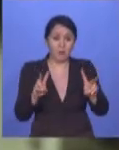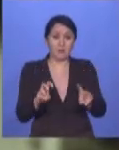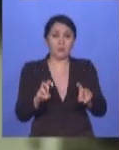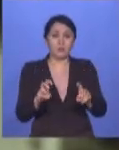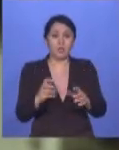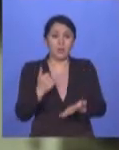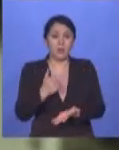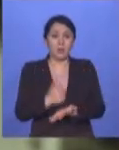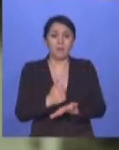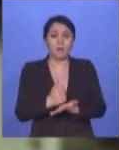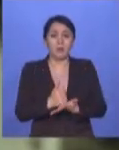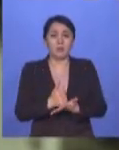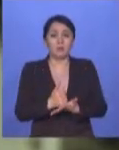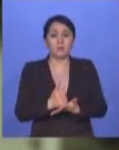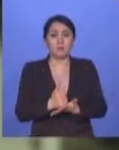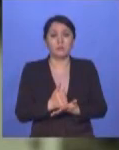ұжым